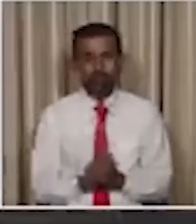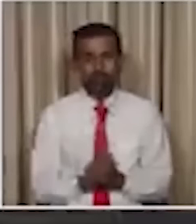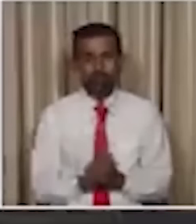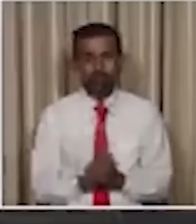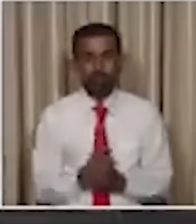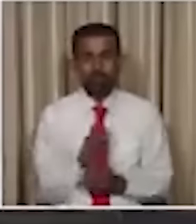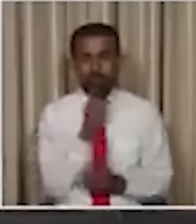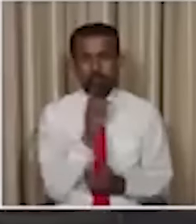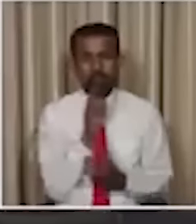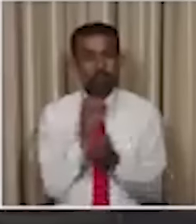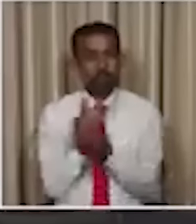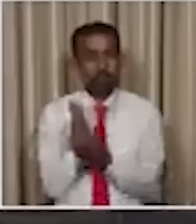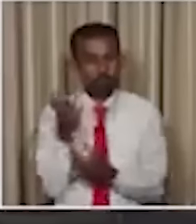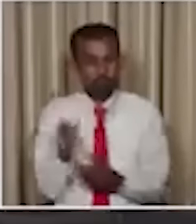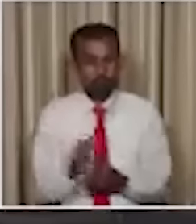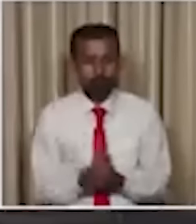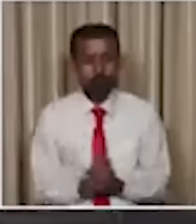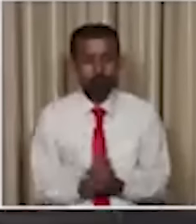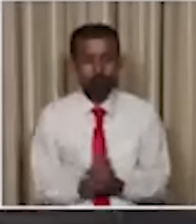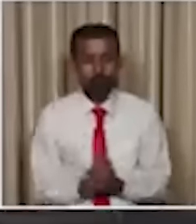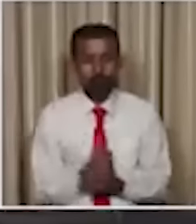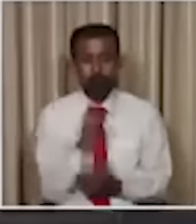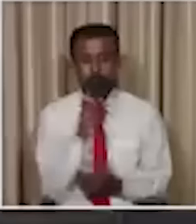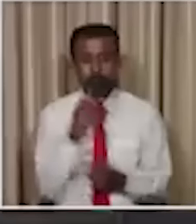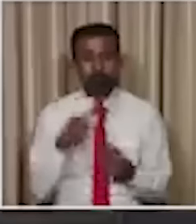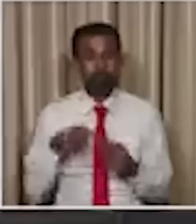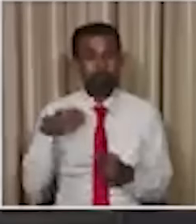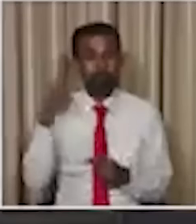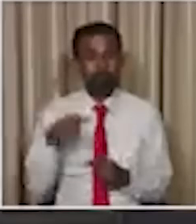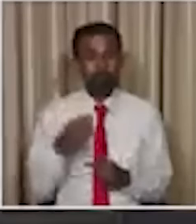නඩුව ගොනු කර ඇති අතර මෙම නඩුව ඊළඟ දිනය